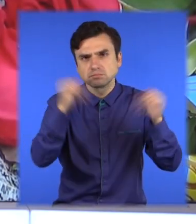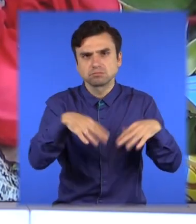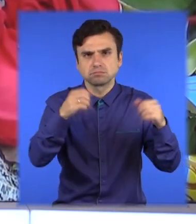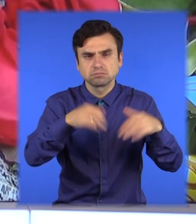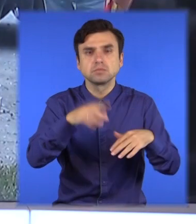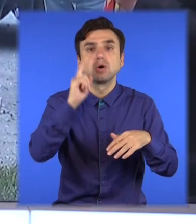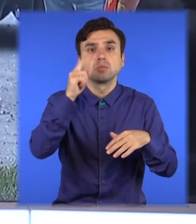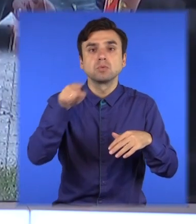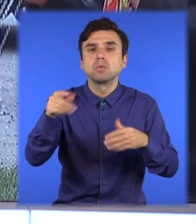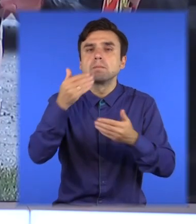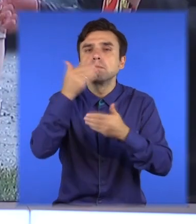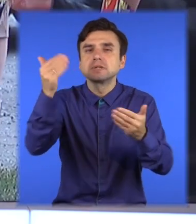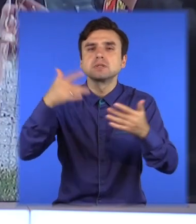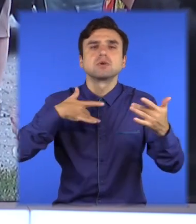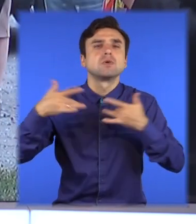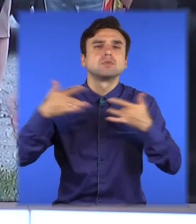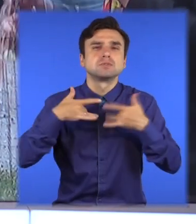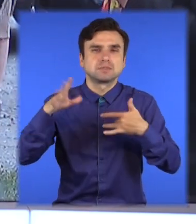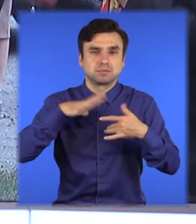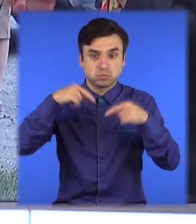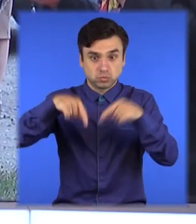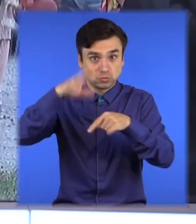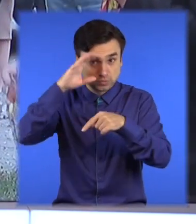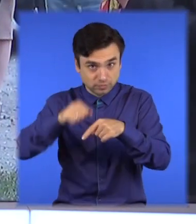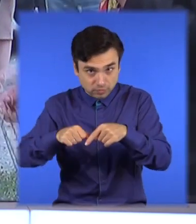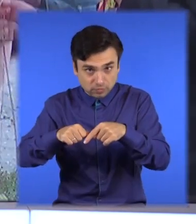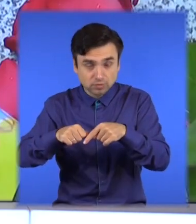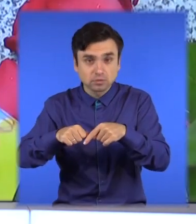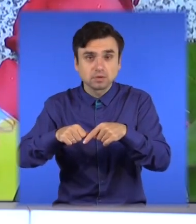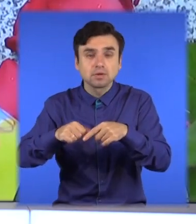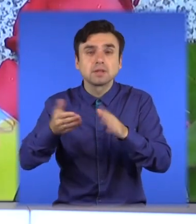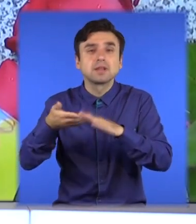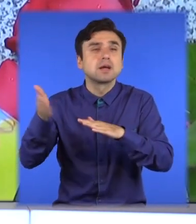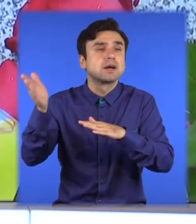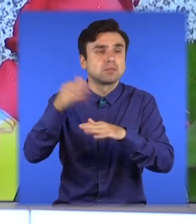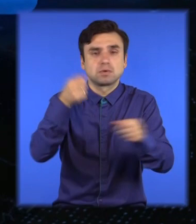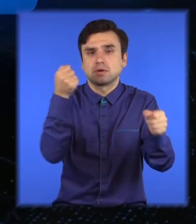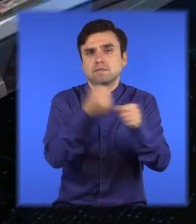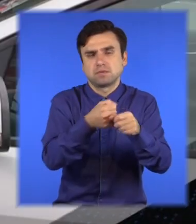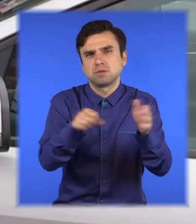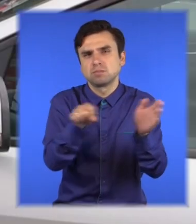пісні імені співака. Як це було, дивіться далі в матеріалі наших кореспондентів.